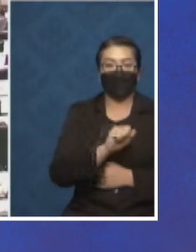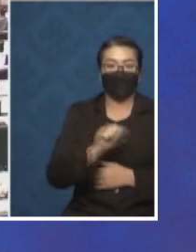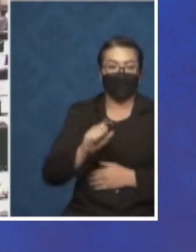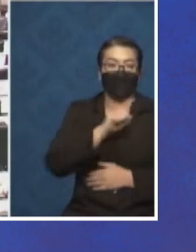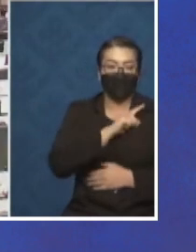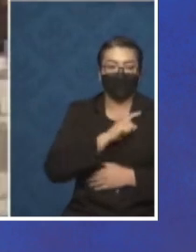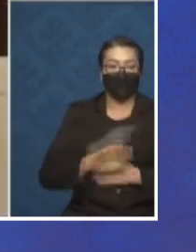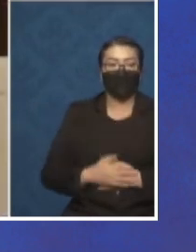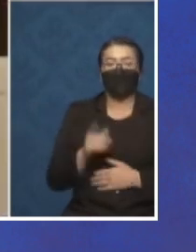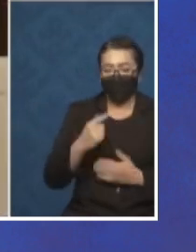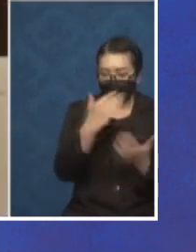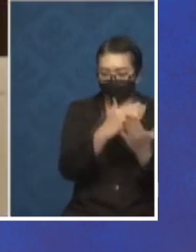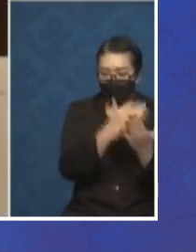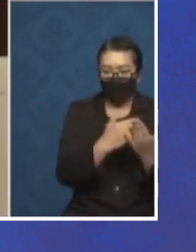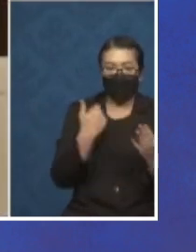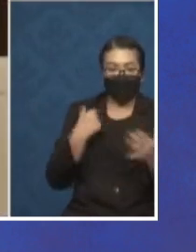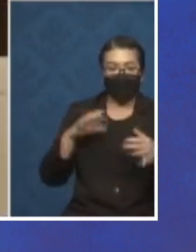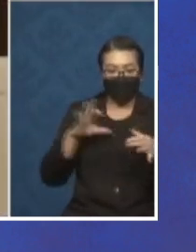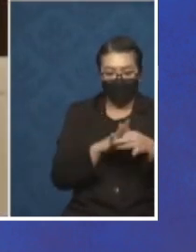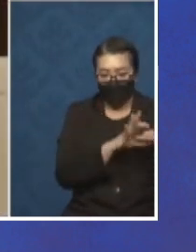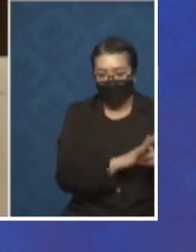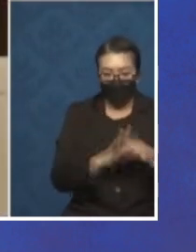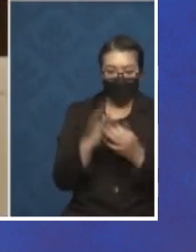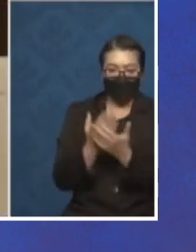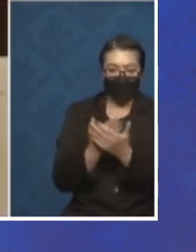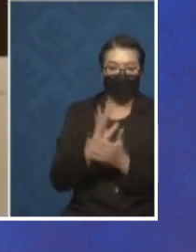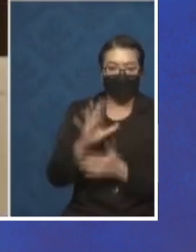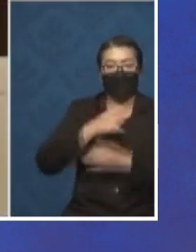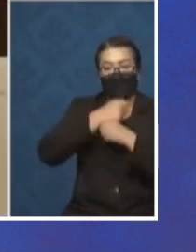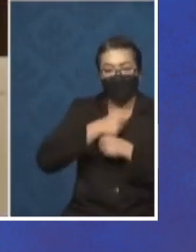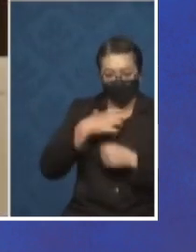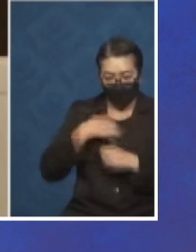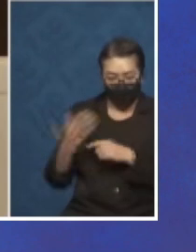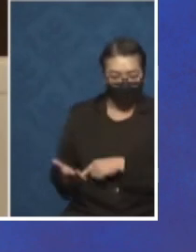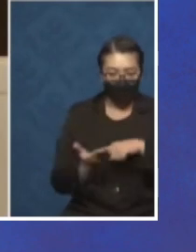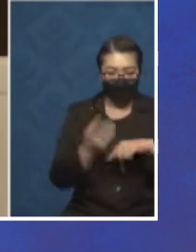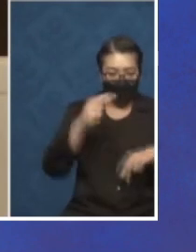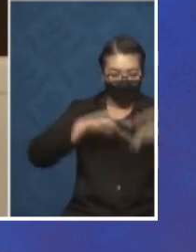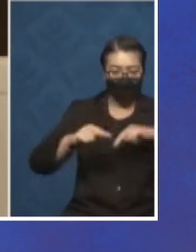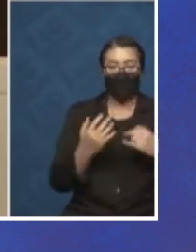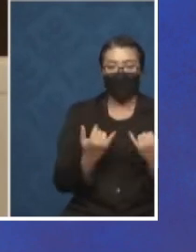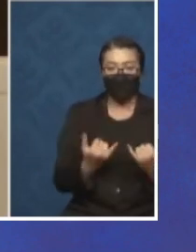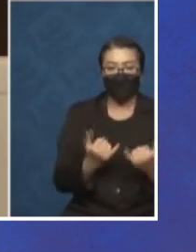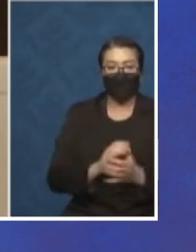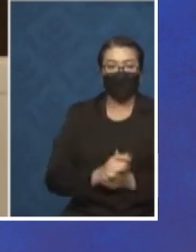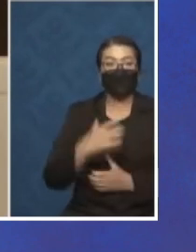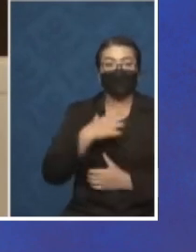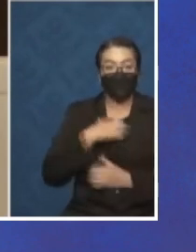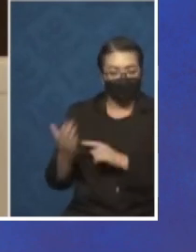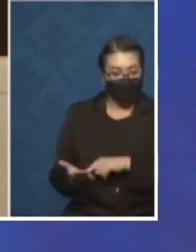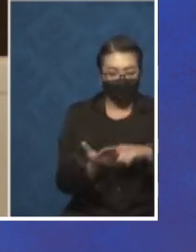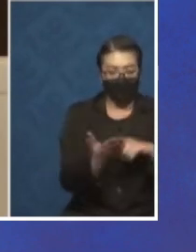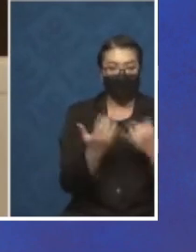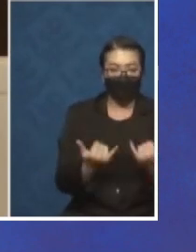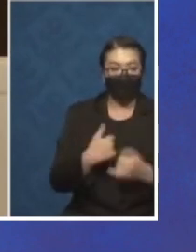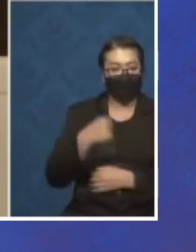ไกลเท่าไหร่ฮะ10 ไม่แสดงตน 10คน คน ถือว่าน้อยมากนะครับเสรีรวมไทยก็10คน อันนี้คือภาษีสรรพสามิต